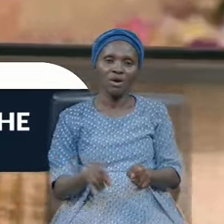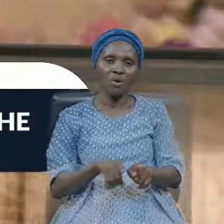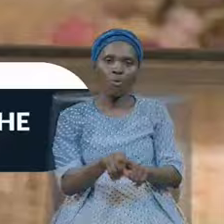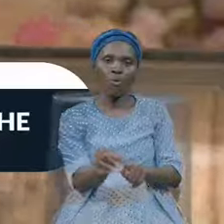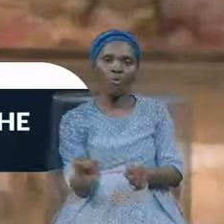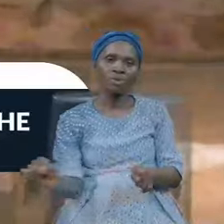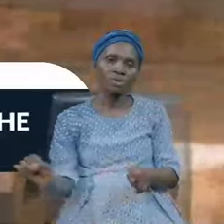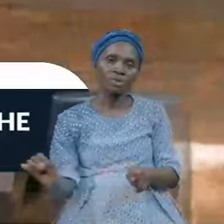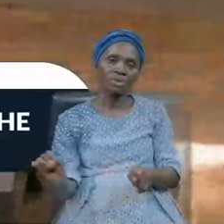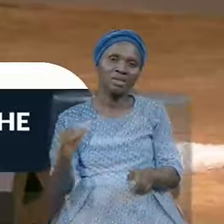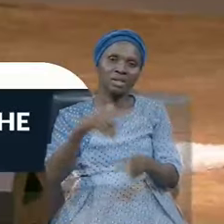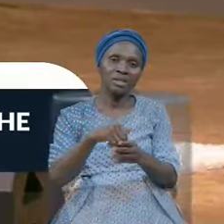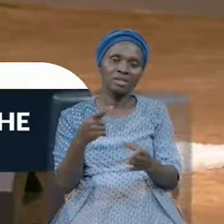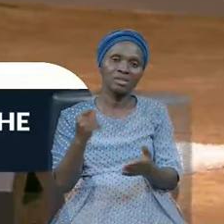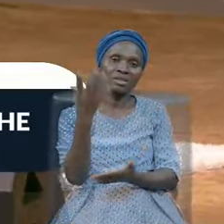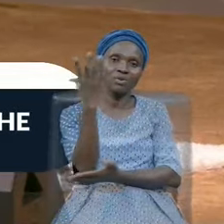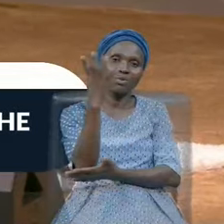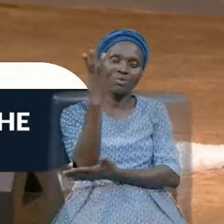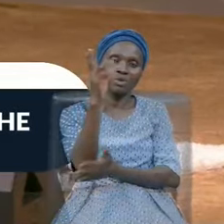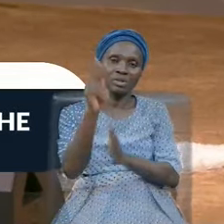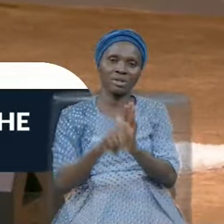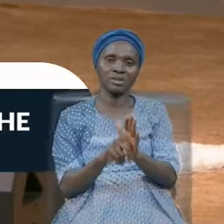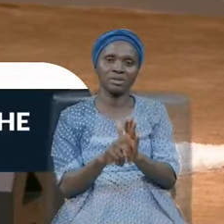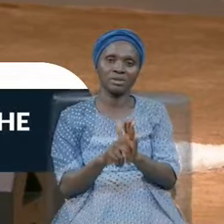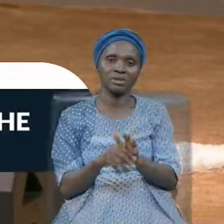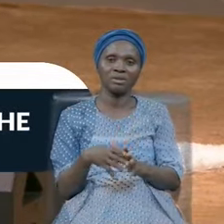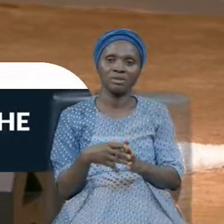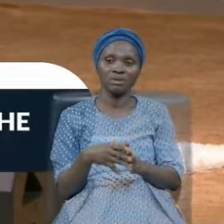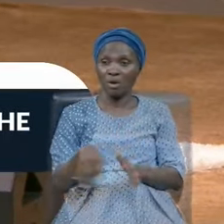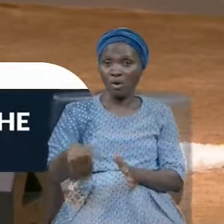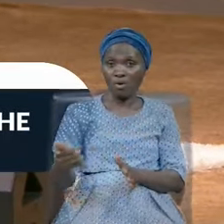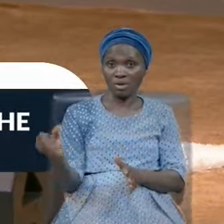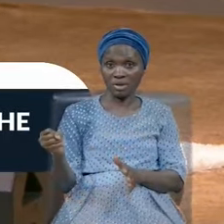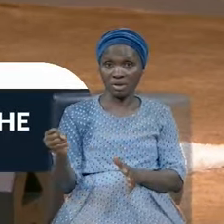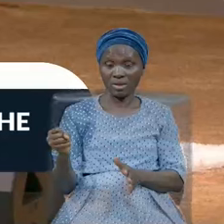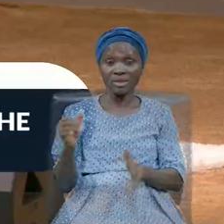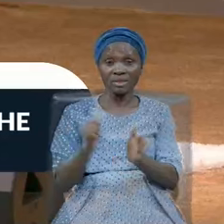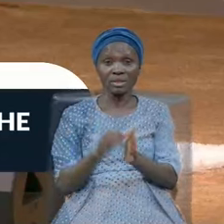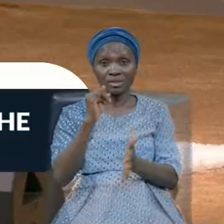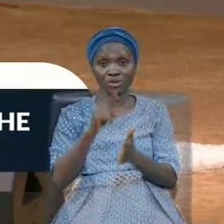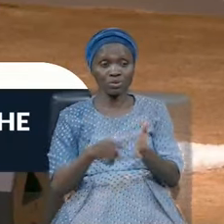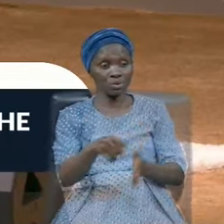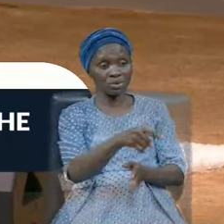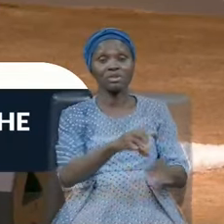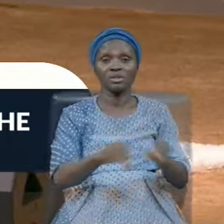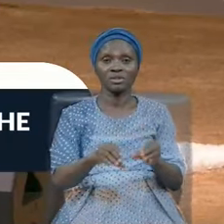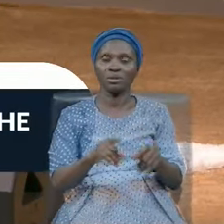L'errance dans le désert, les autres, c'est ce qu'ils font. Mais Dieu merci, Josué ne les a